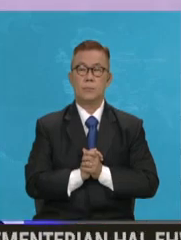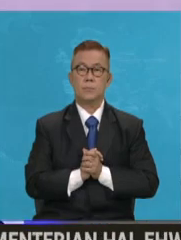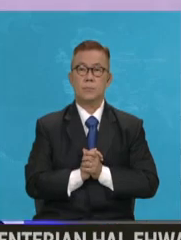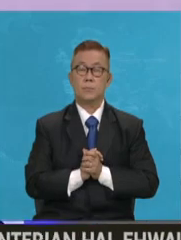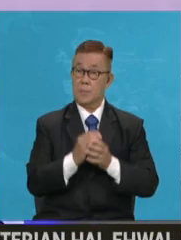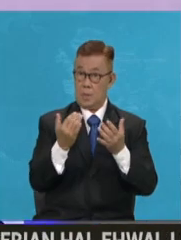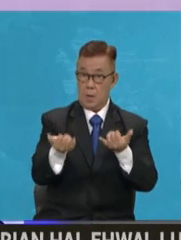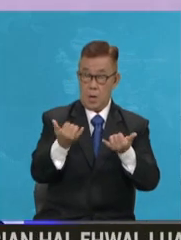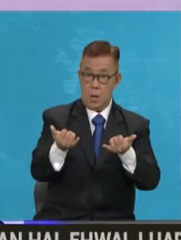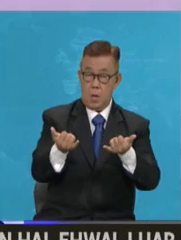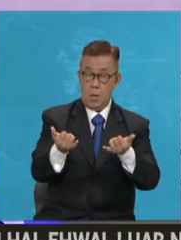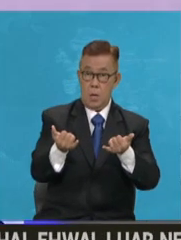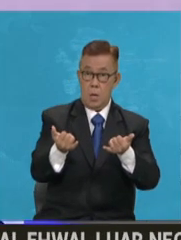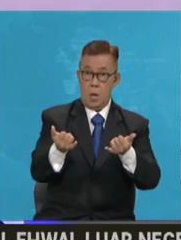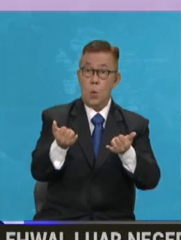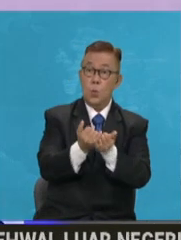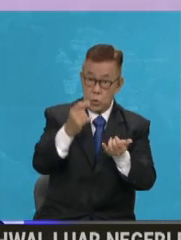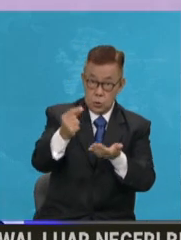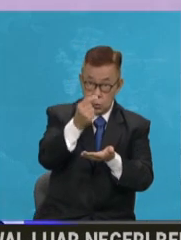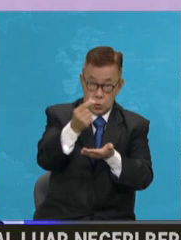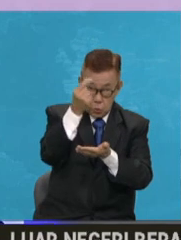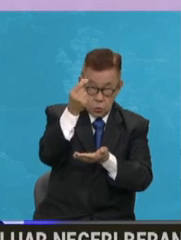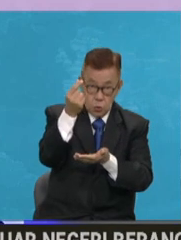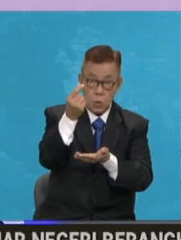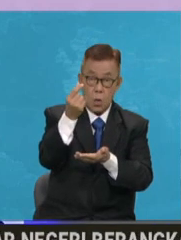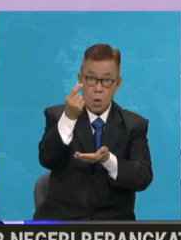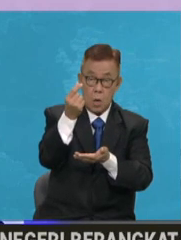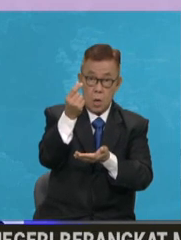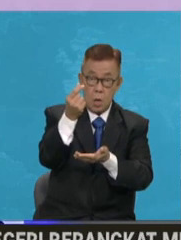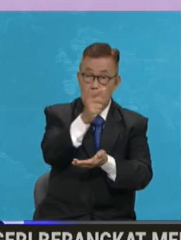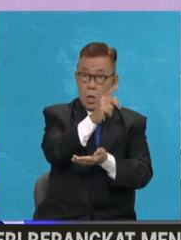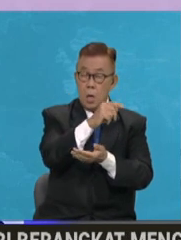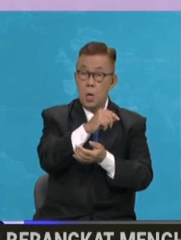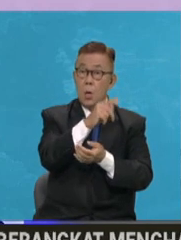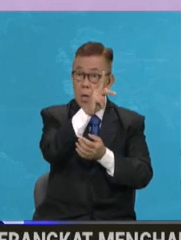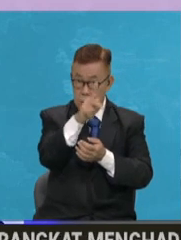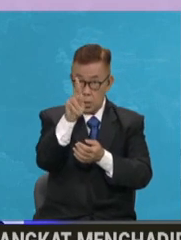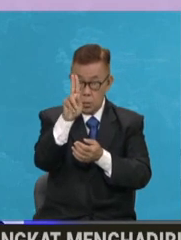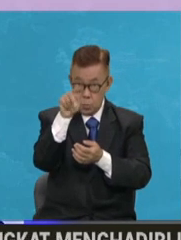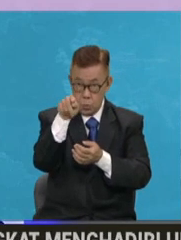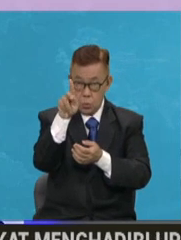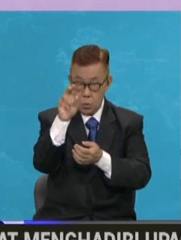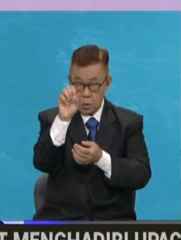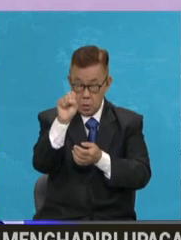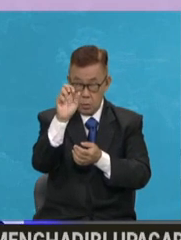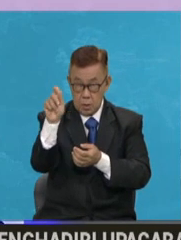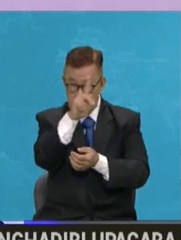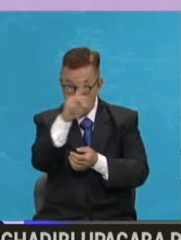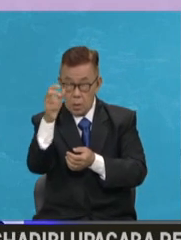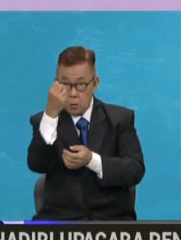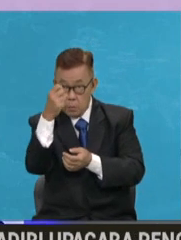sebentar itu sempedal majelis competition college University perguruan ugama Sri Begawan cupu SB ke-12